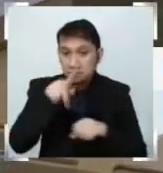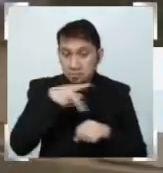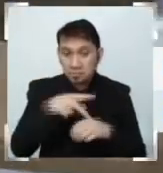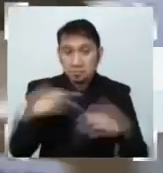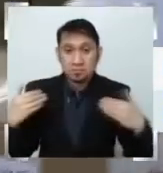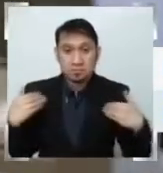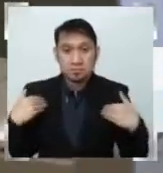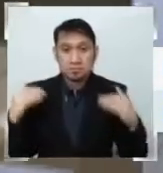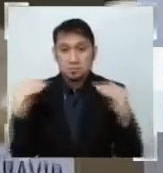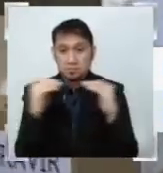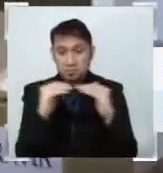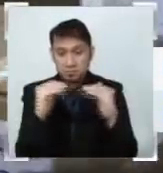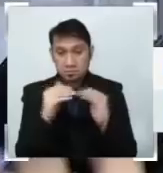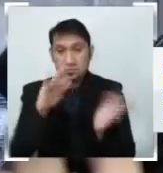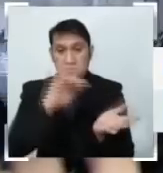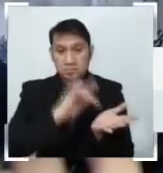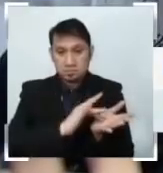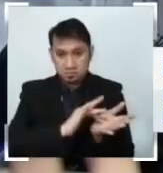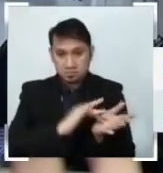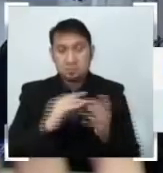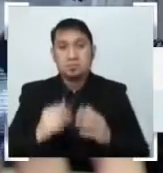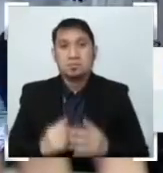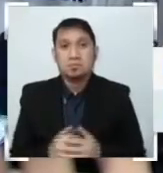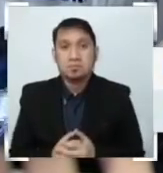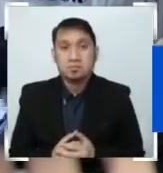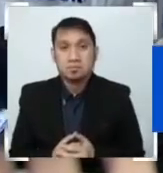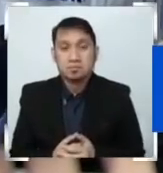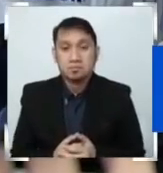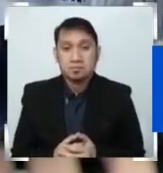na supply ng gamot sa COVID-19. May awa ang Diyos.